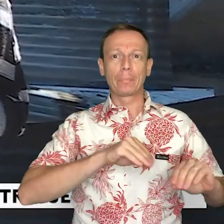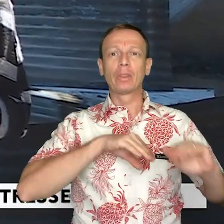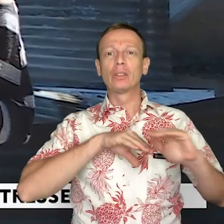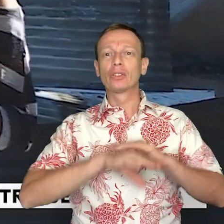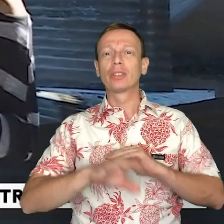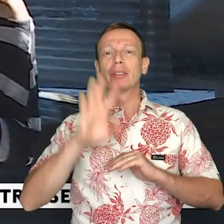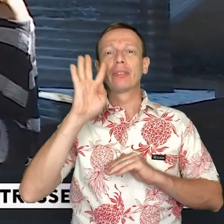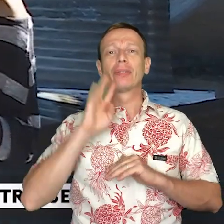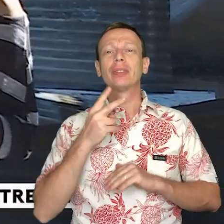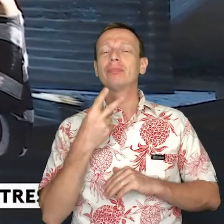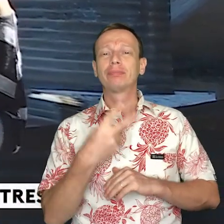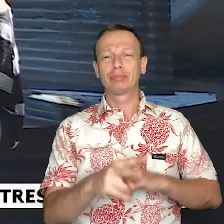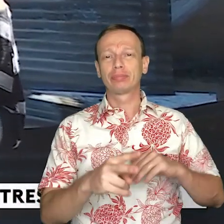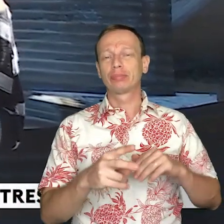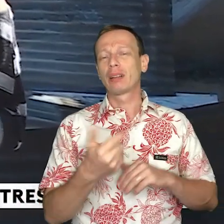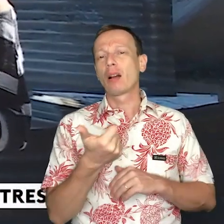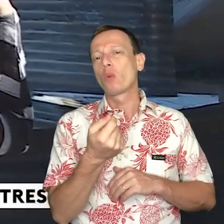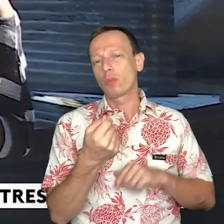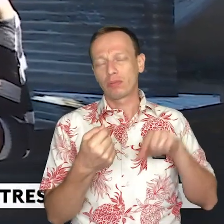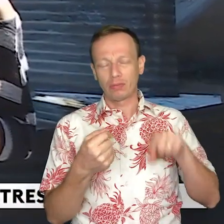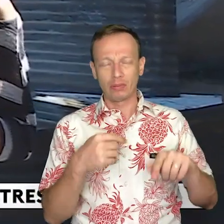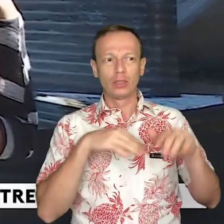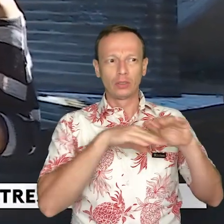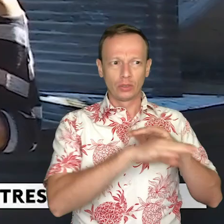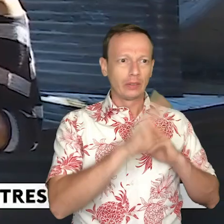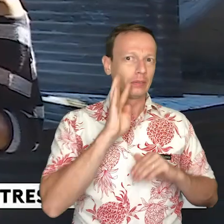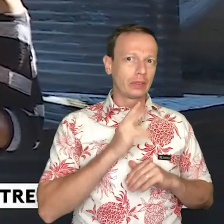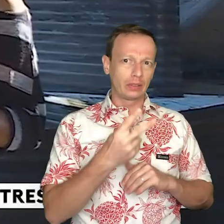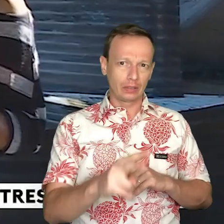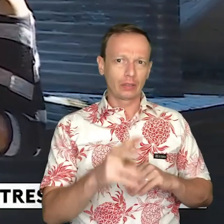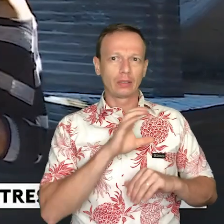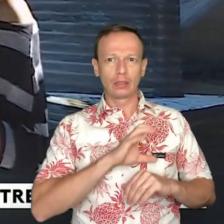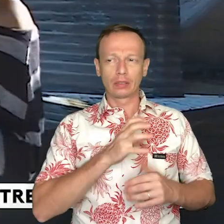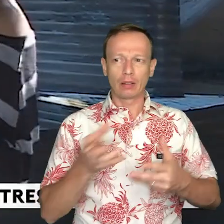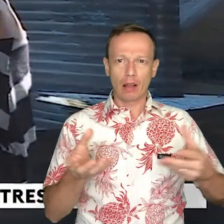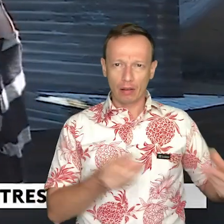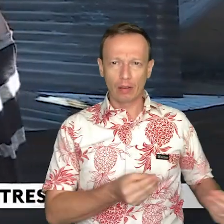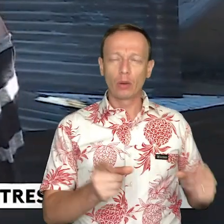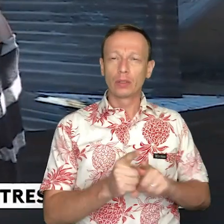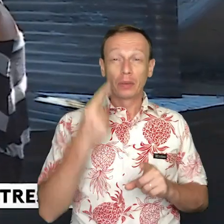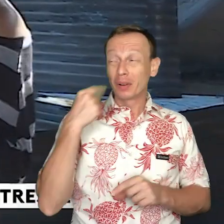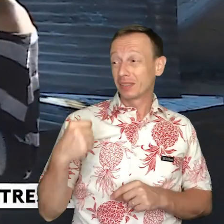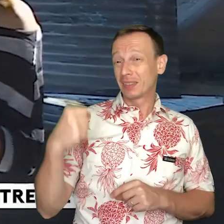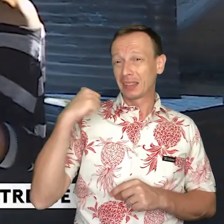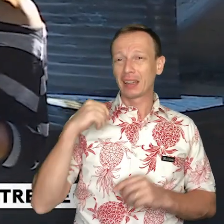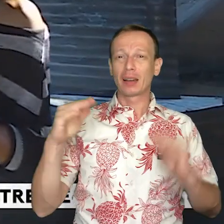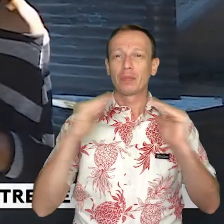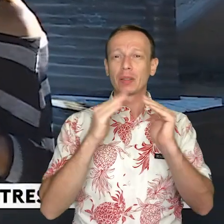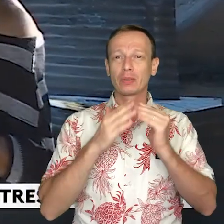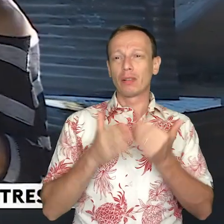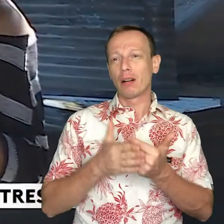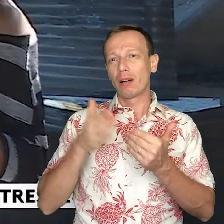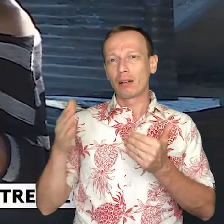logés chez l'une des filles de Jean-Paul Touaïva, l'un des couples qui habitait ici. Et tandis que, comme vous pouvez le voir également, juste derrière moi,